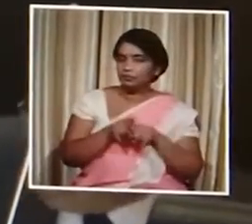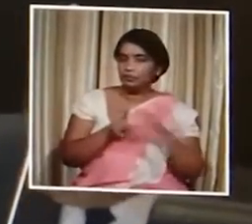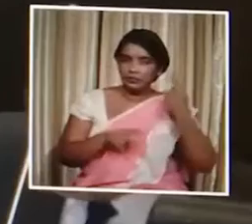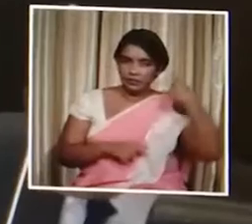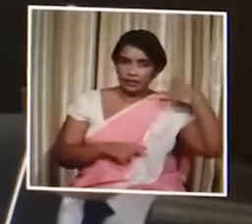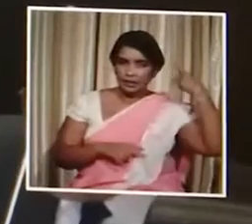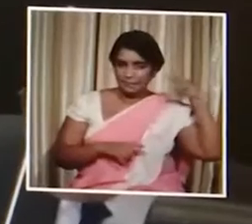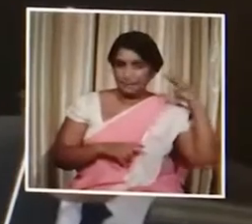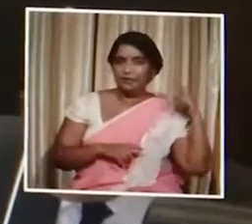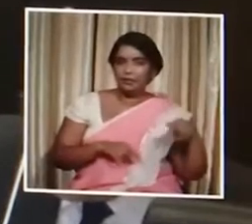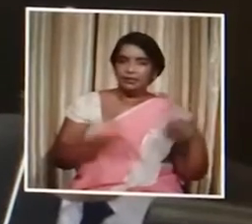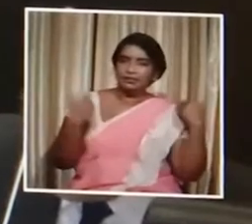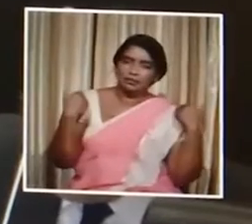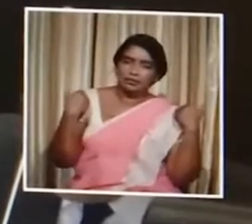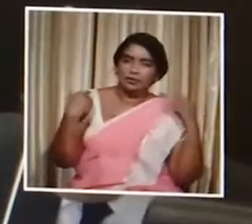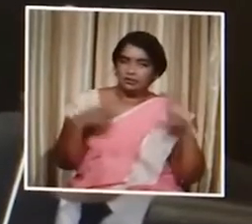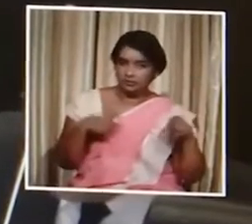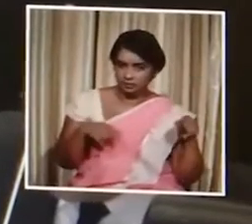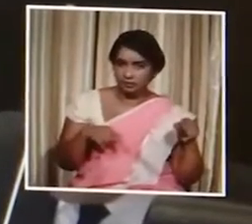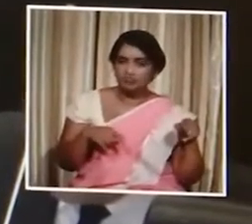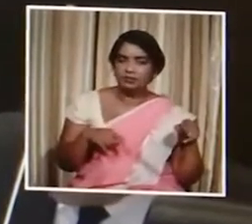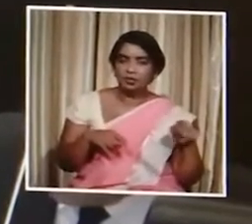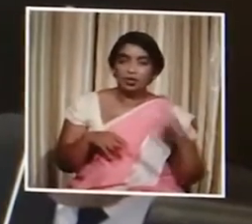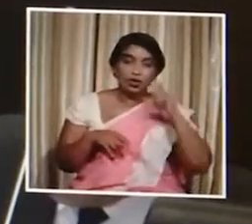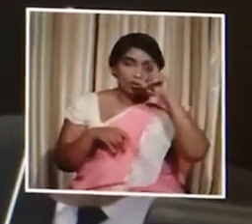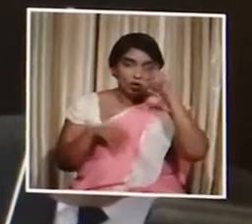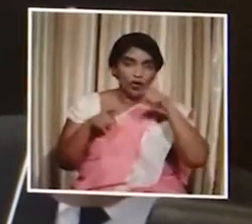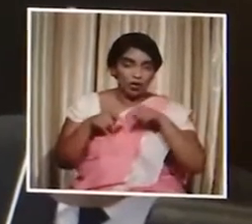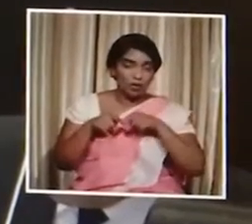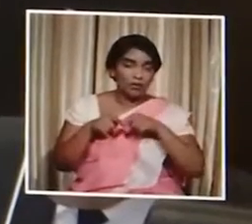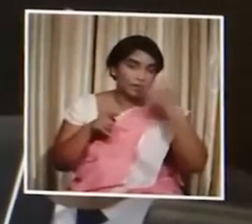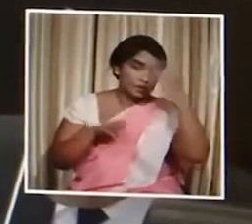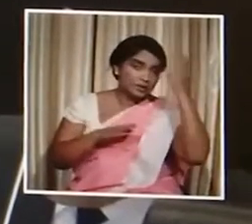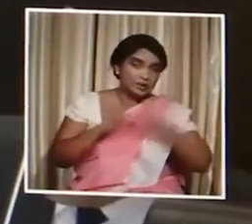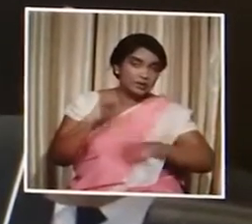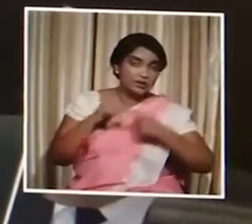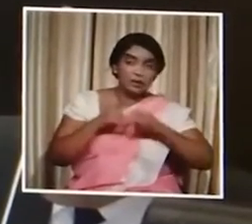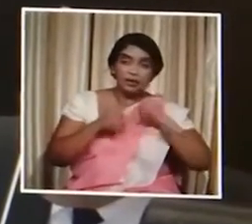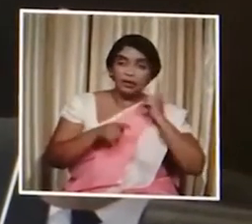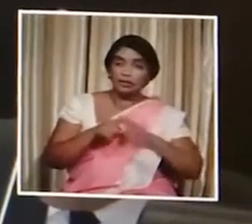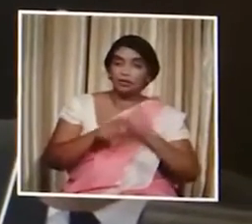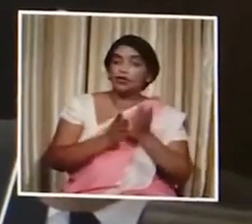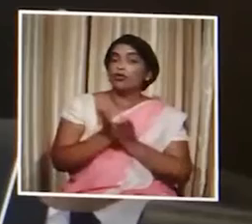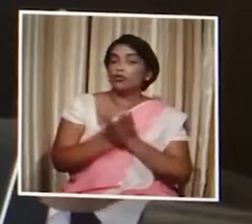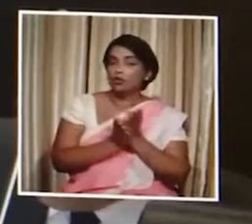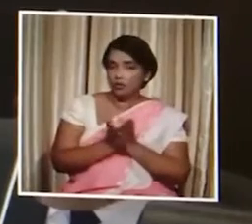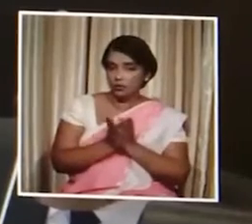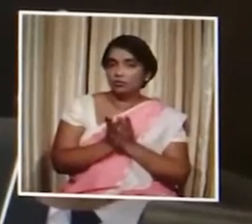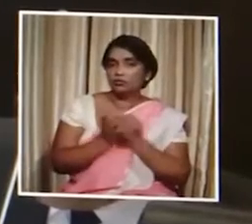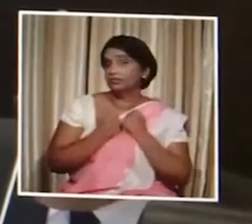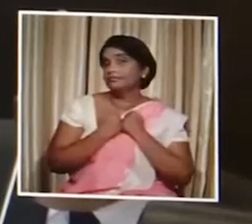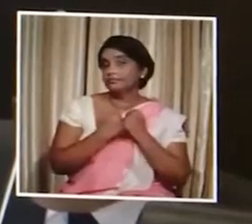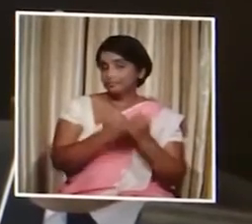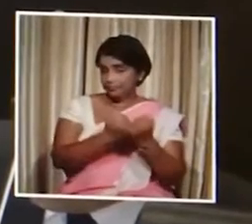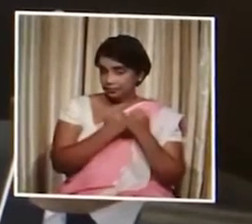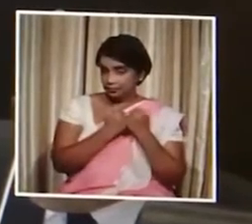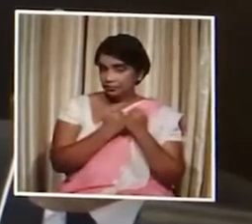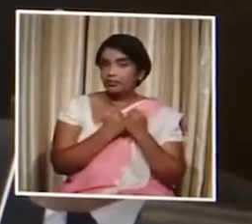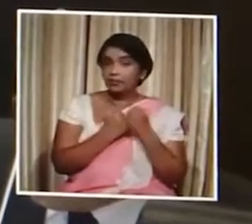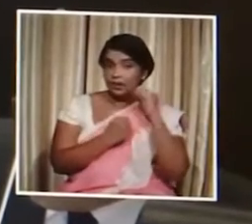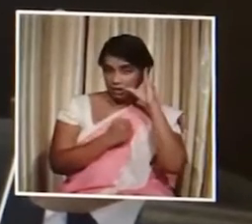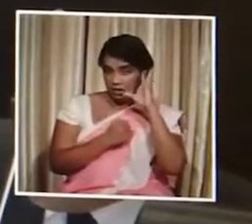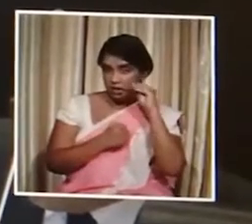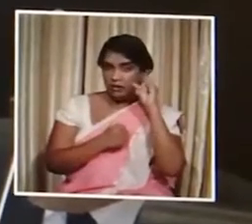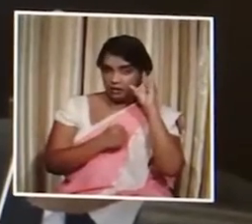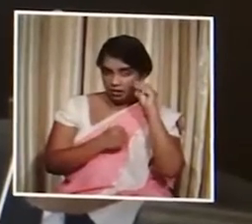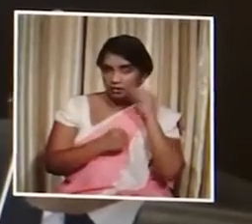පෙරේදා මේ දිනවල මහන්සි වෙනවා කොළඹ සිට යාපනයට සීඝ්‍රගාමී දුම්රිය ධාවනය කරවන්න රාත්‍රී